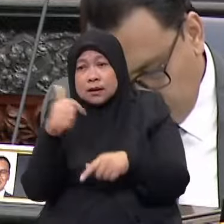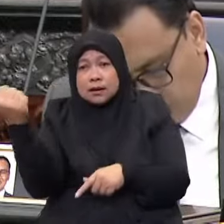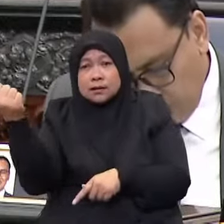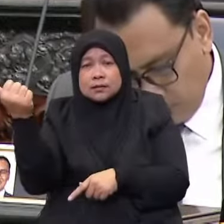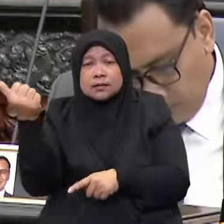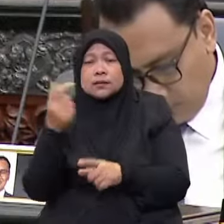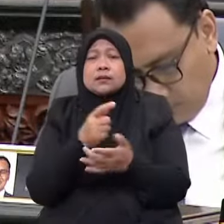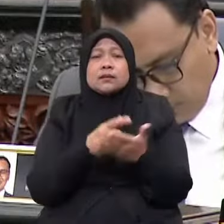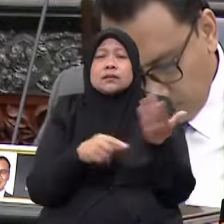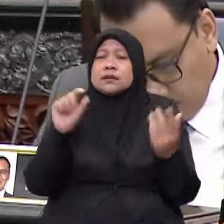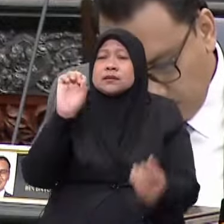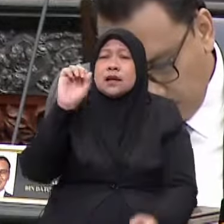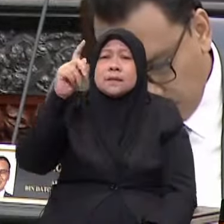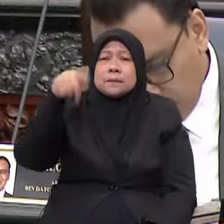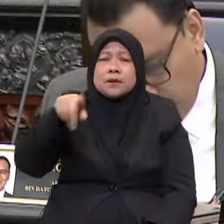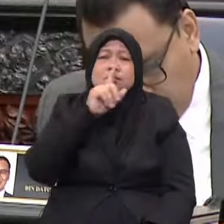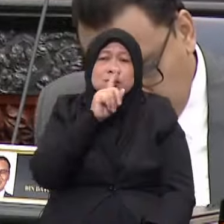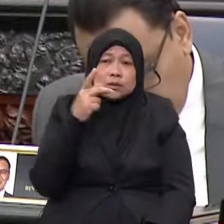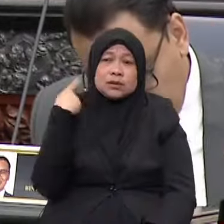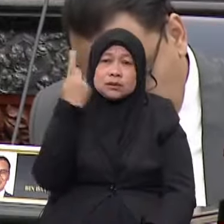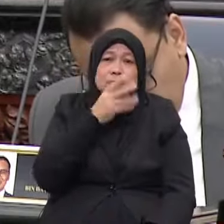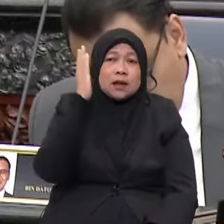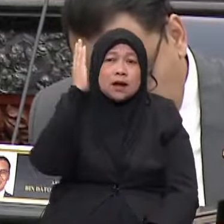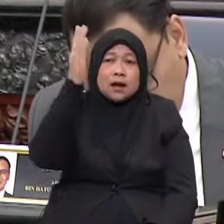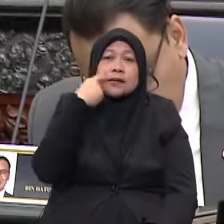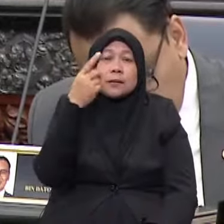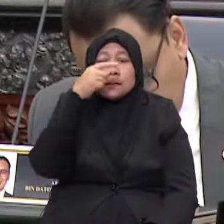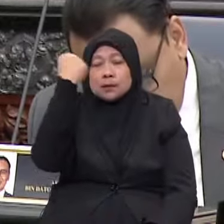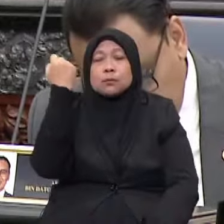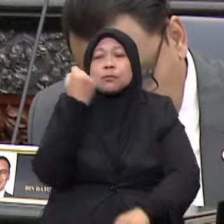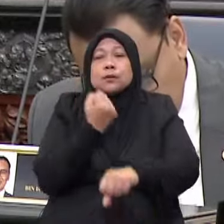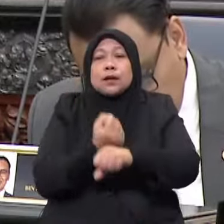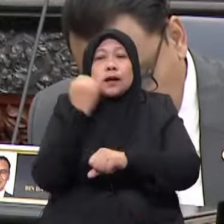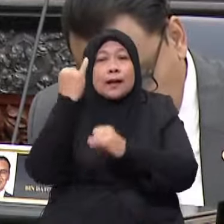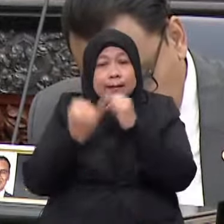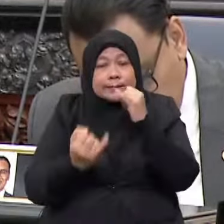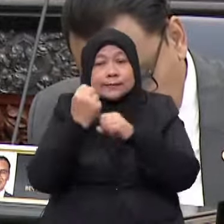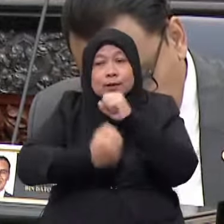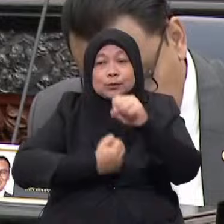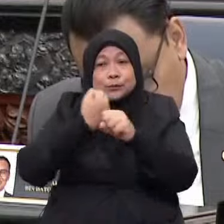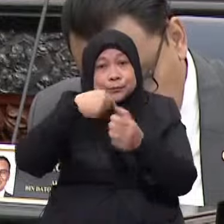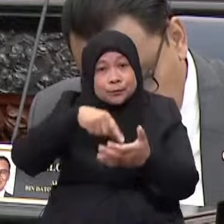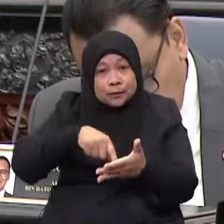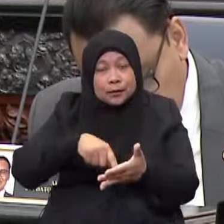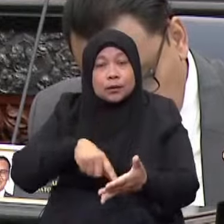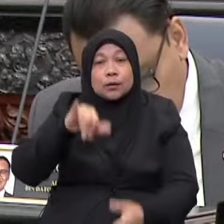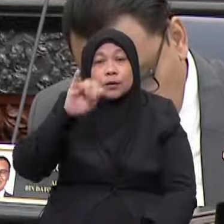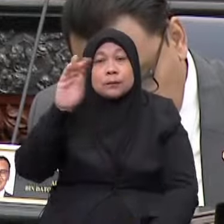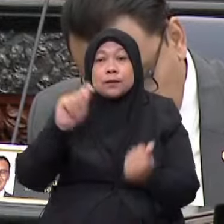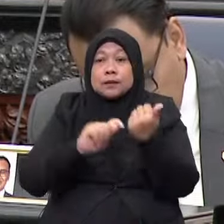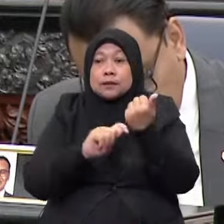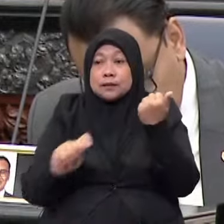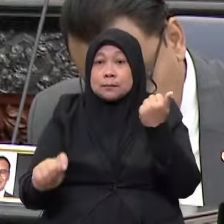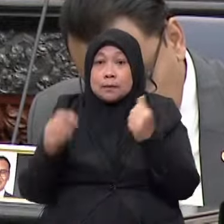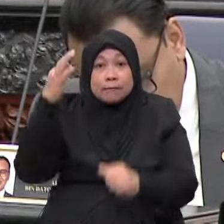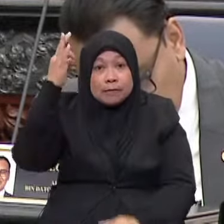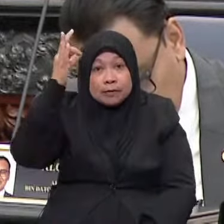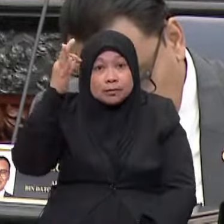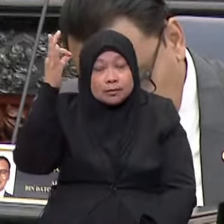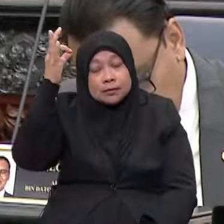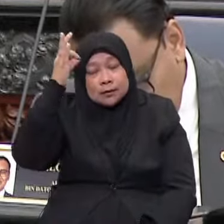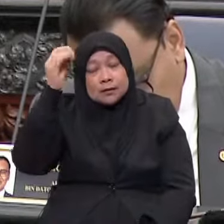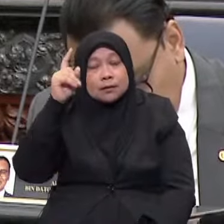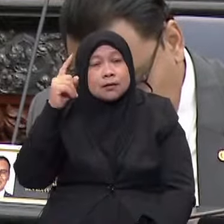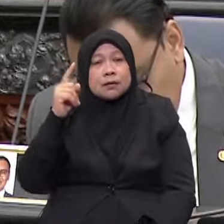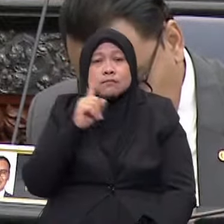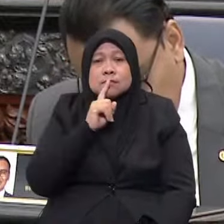daripada GIP yang memang kita tahu akan dimiliki oleh BlackRock pada hujung tahun ini? Dan yang Mak Tambun, dari segi faktanya,